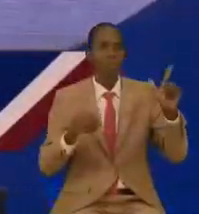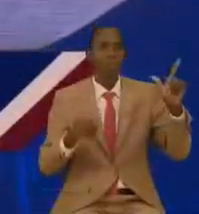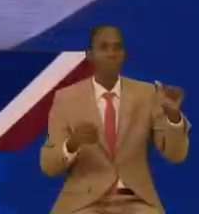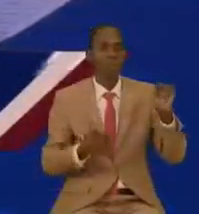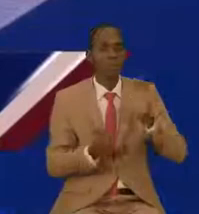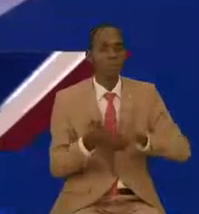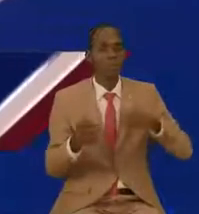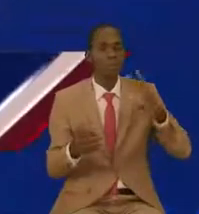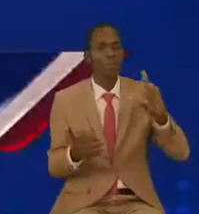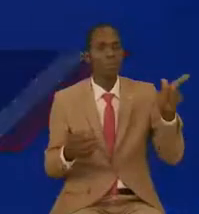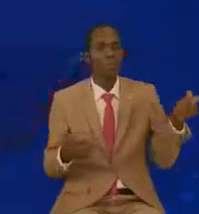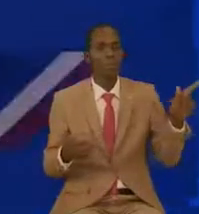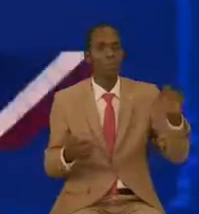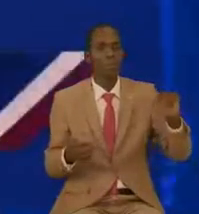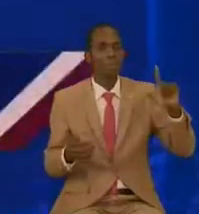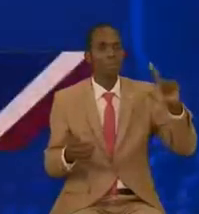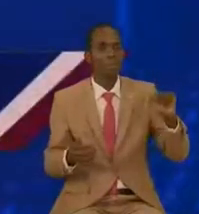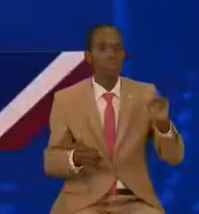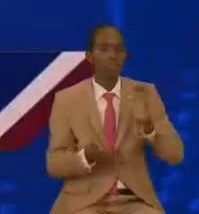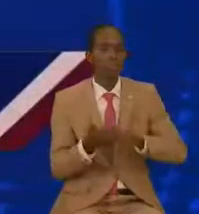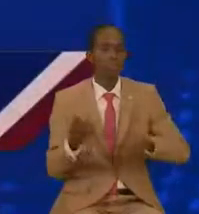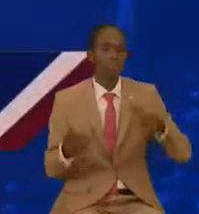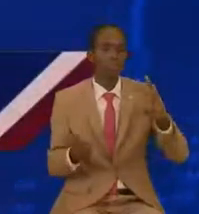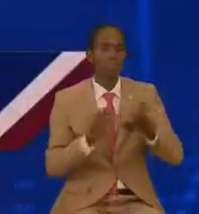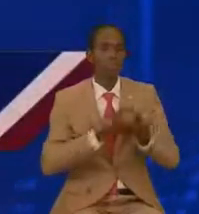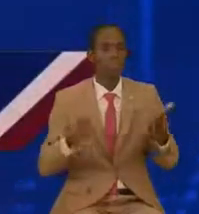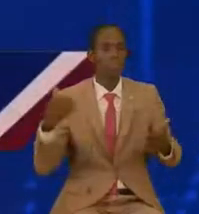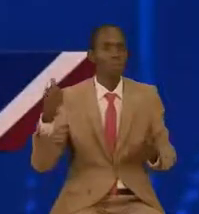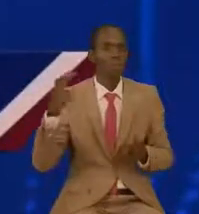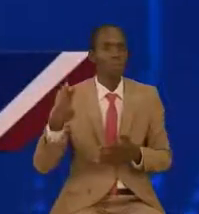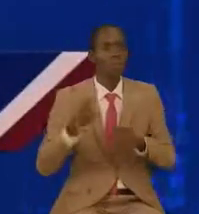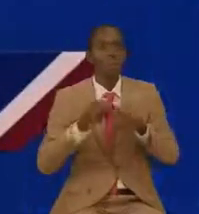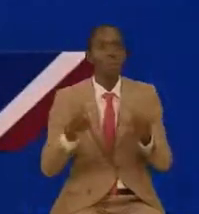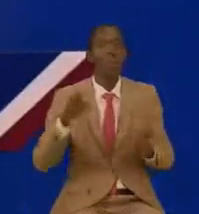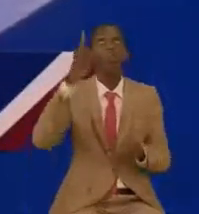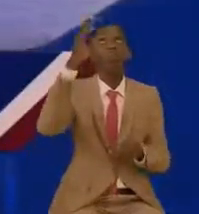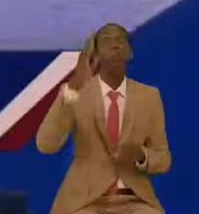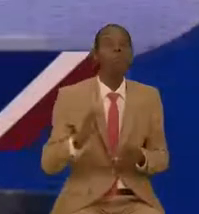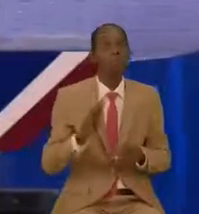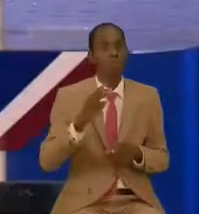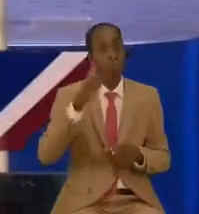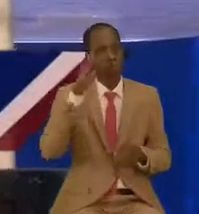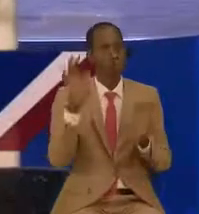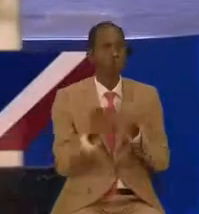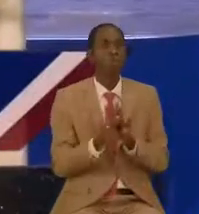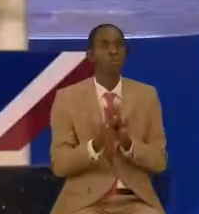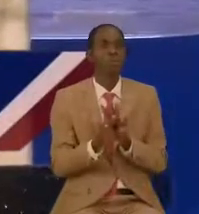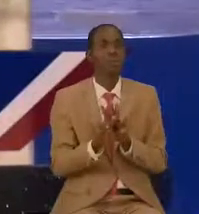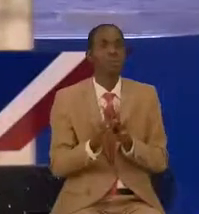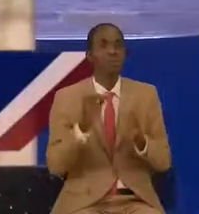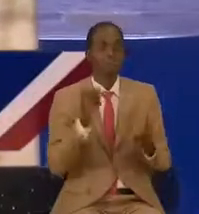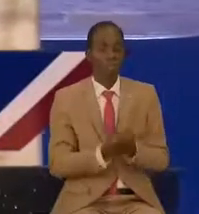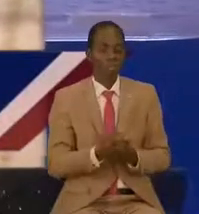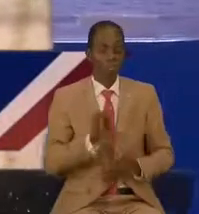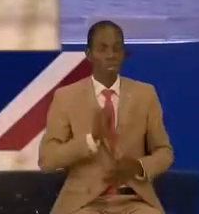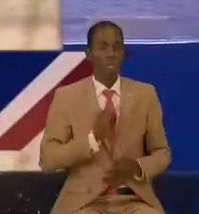Galates, chapitre 6, verset 14. Galates 6, verset 14. Pour ce qui me